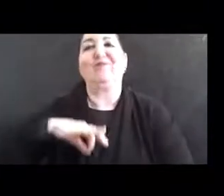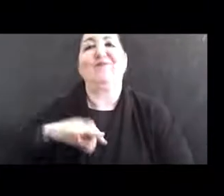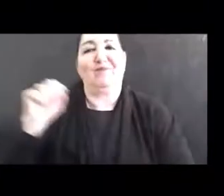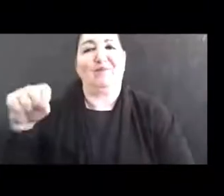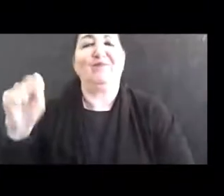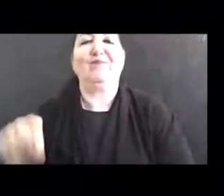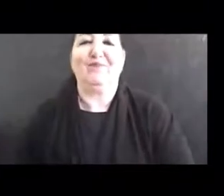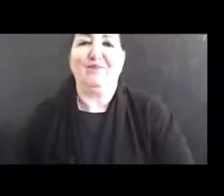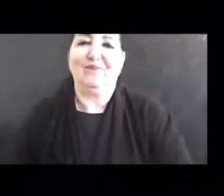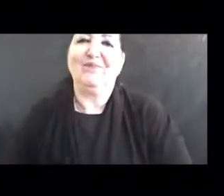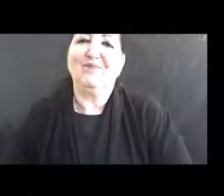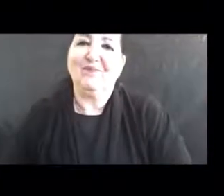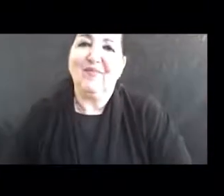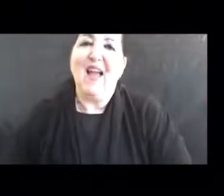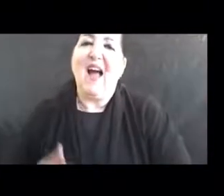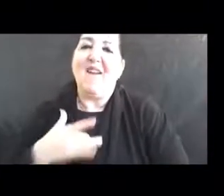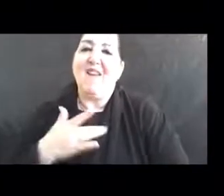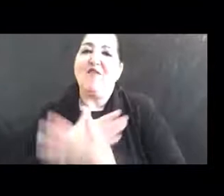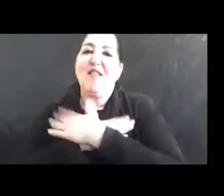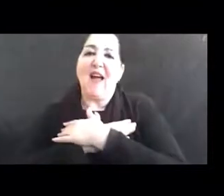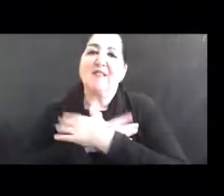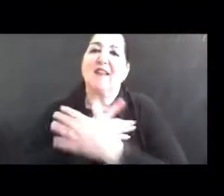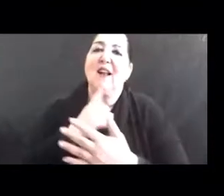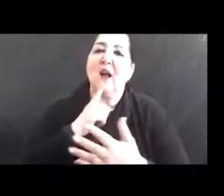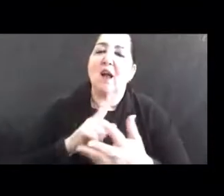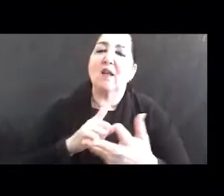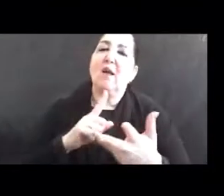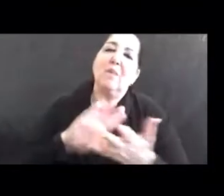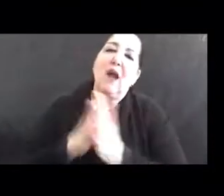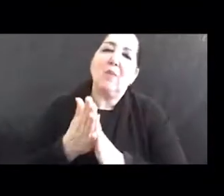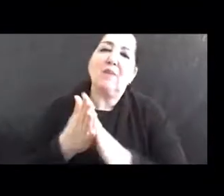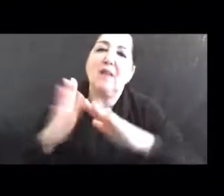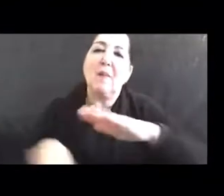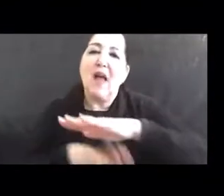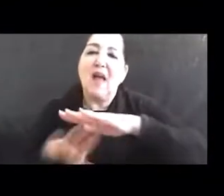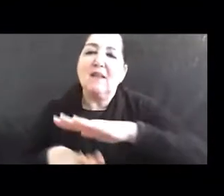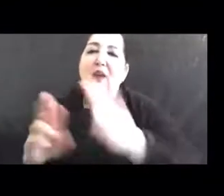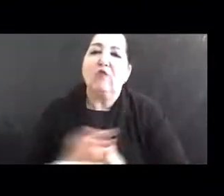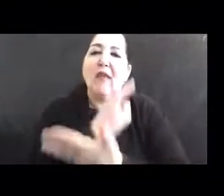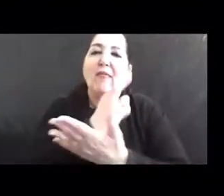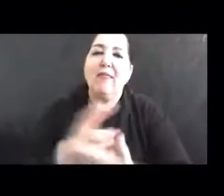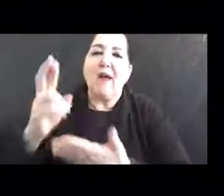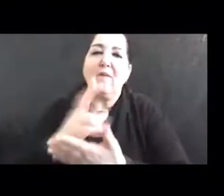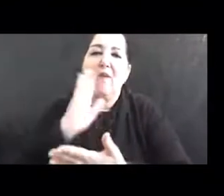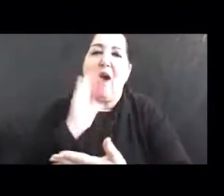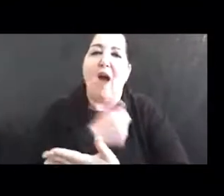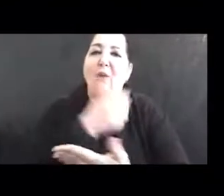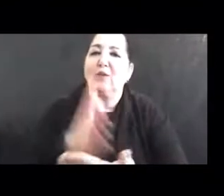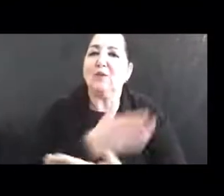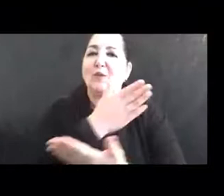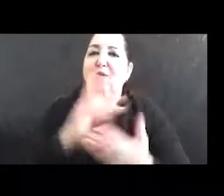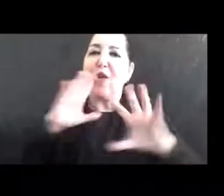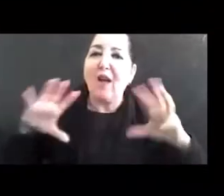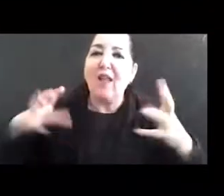perlu santai, dan kesantaian ini pun juga jadi the whole rhythm, the whole mood dari apa yang gue rasakan dengan bekerja di kolektif